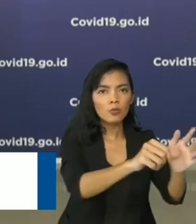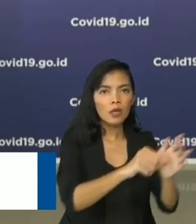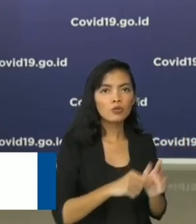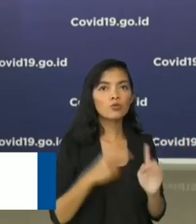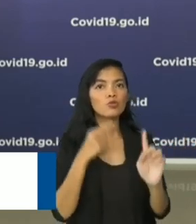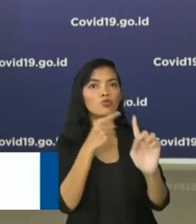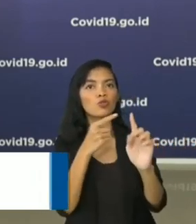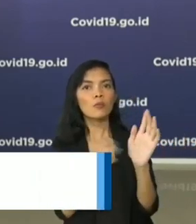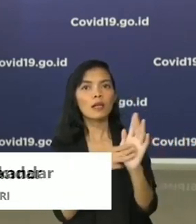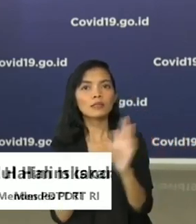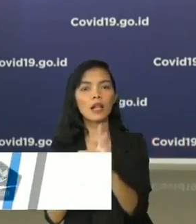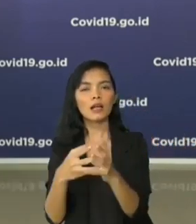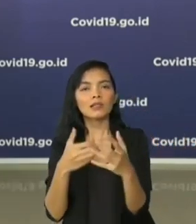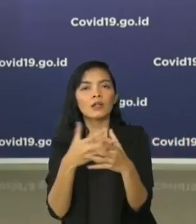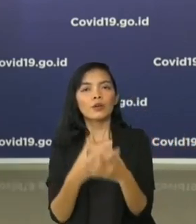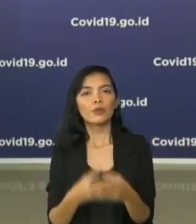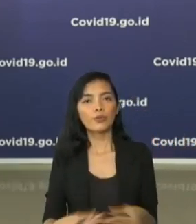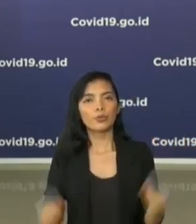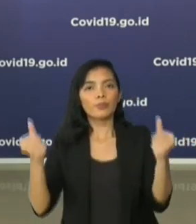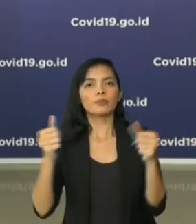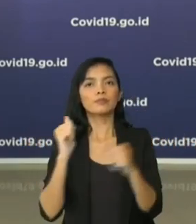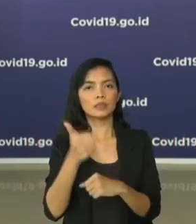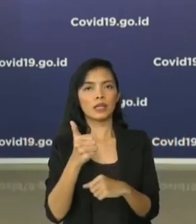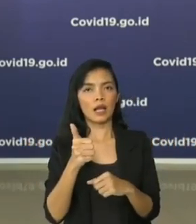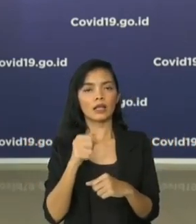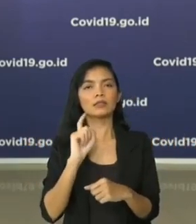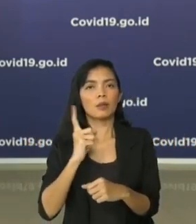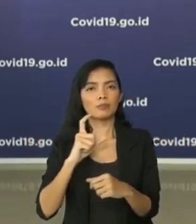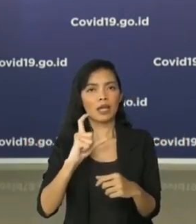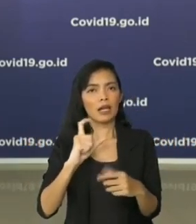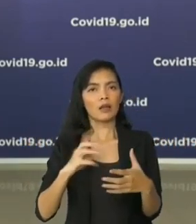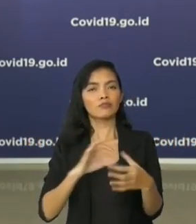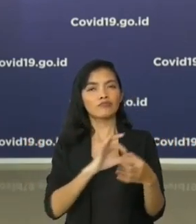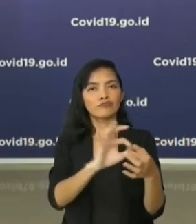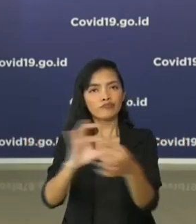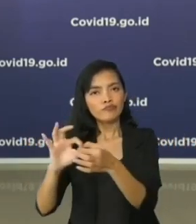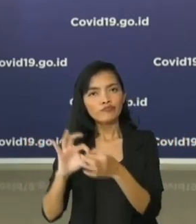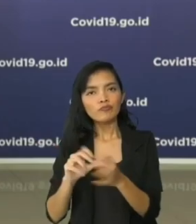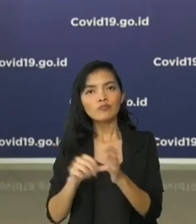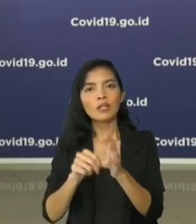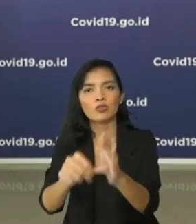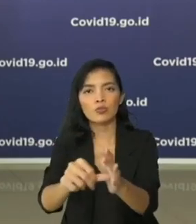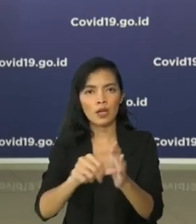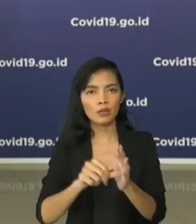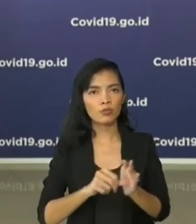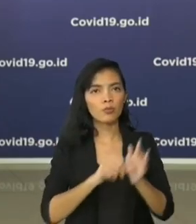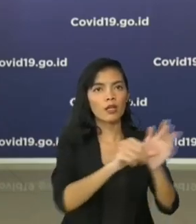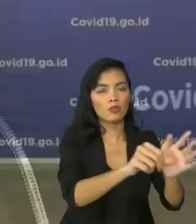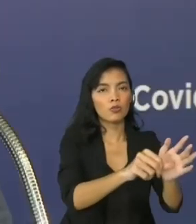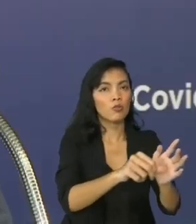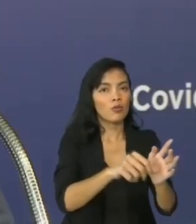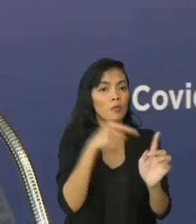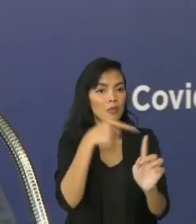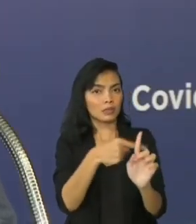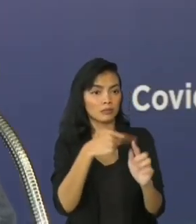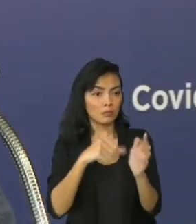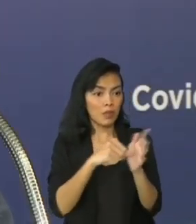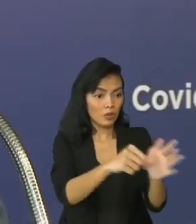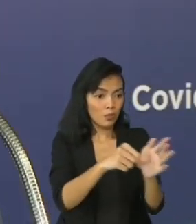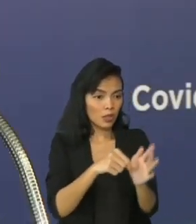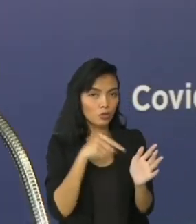selesai ketika kita tangani dengan cara bergotong-royong dan itu salah satu filosofik gaya hidup yang